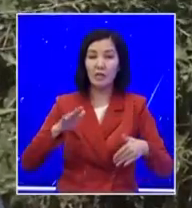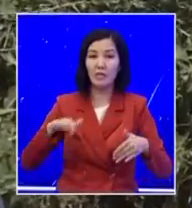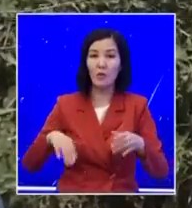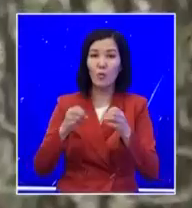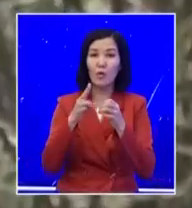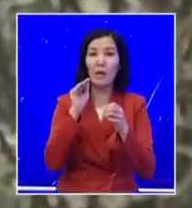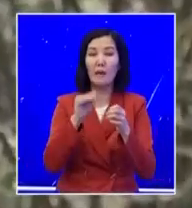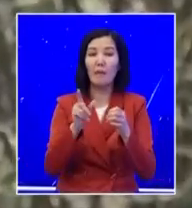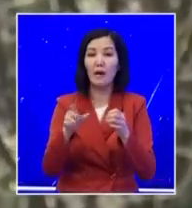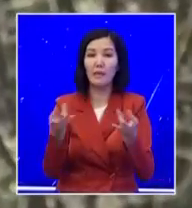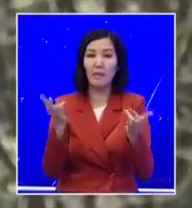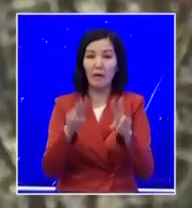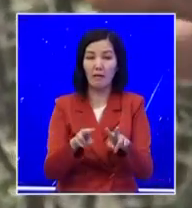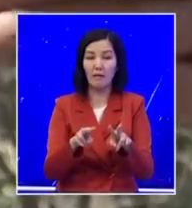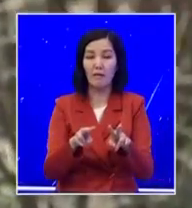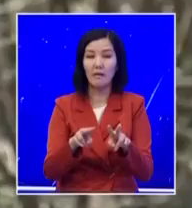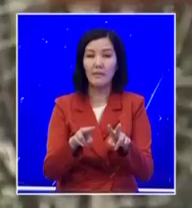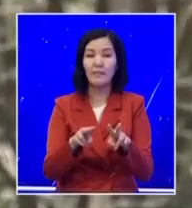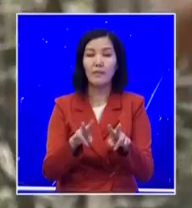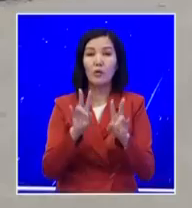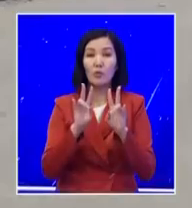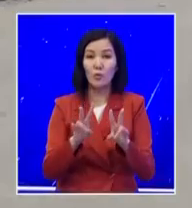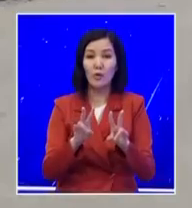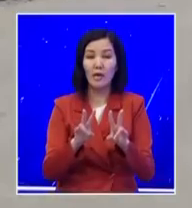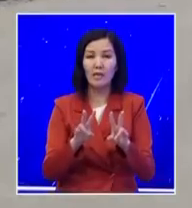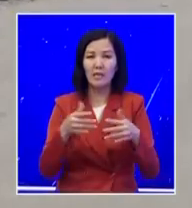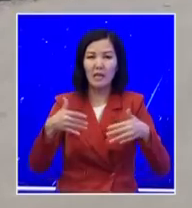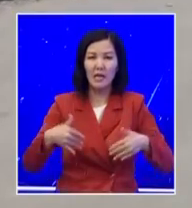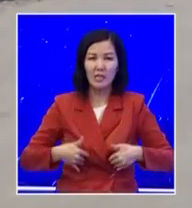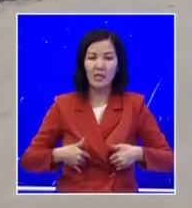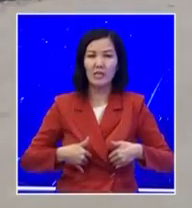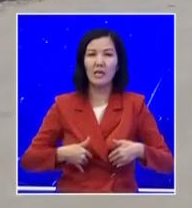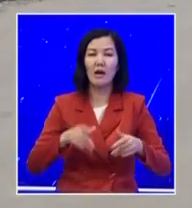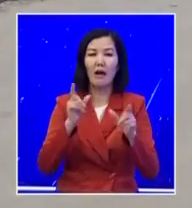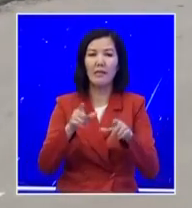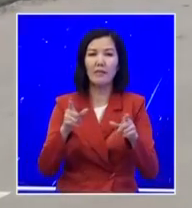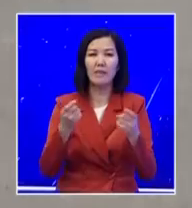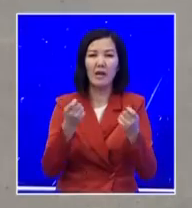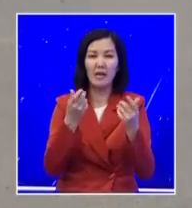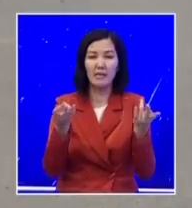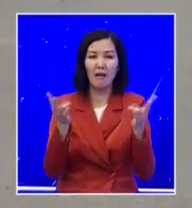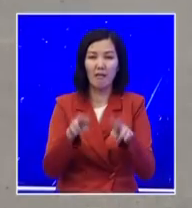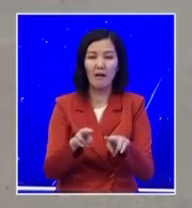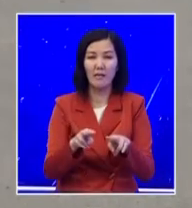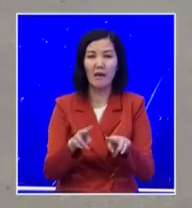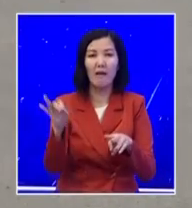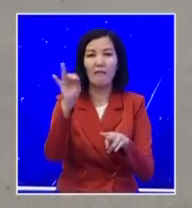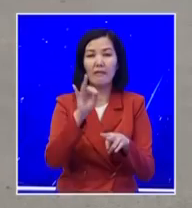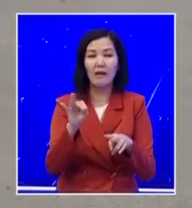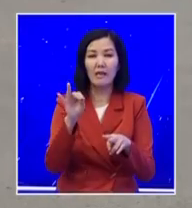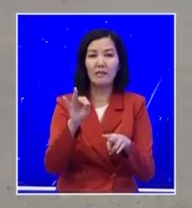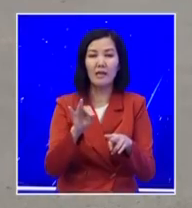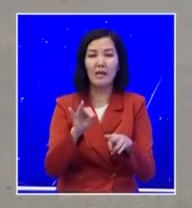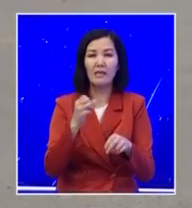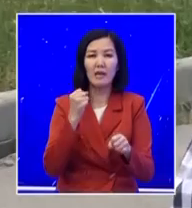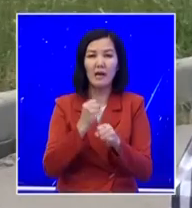мың адам қалды делінеді деректерде. Демек, азып тозған ел аяусыз қырылған. Тарихшыларда осы айтуға ауыз бармайтын адамға